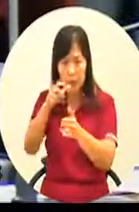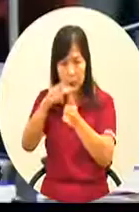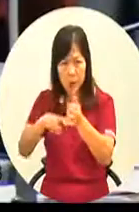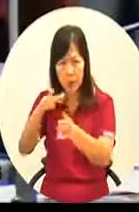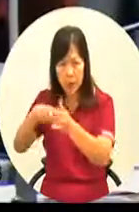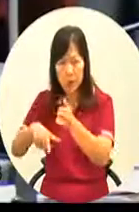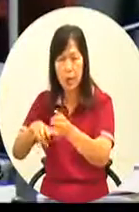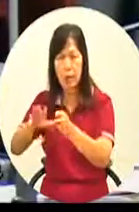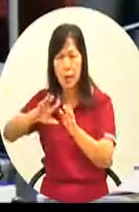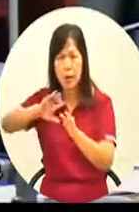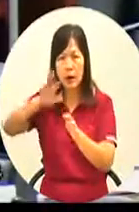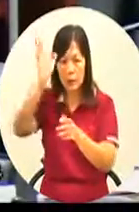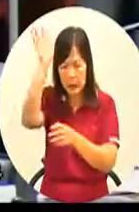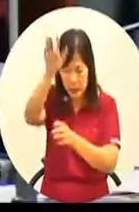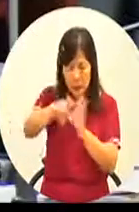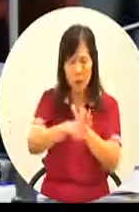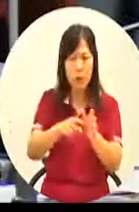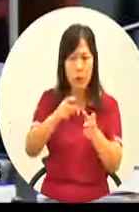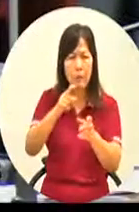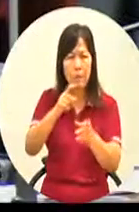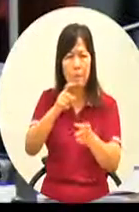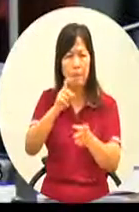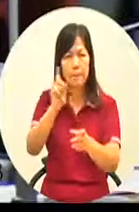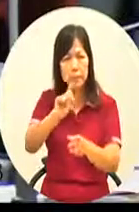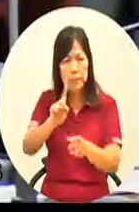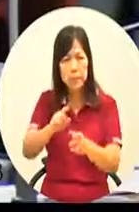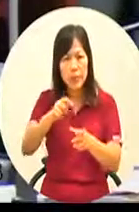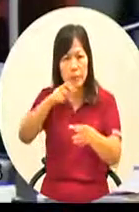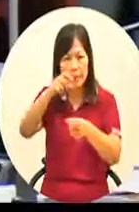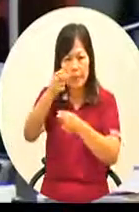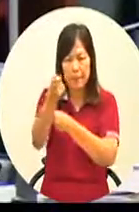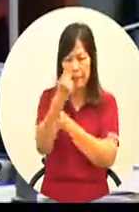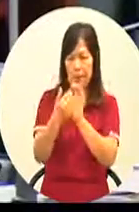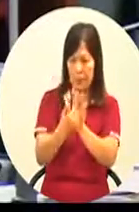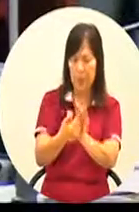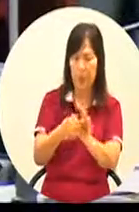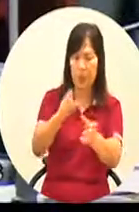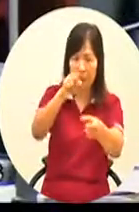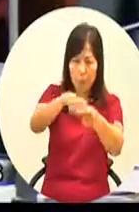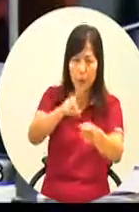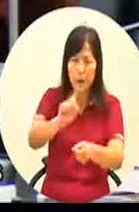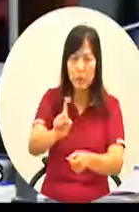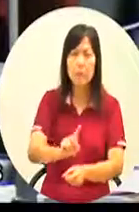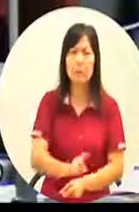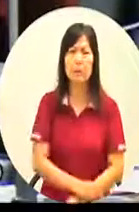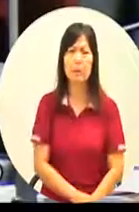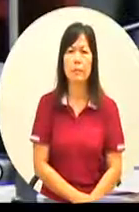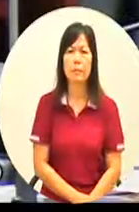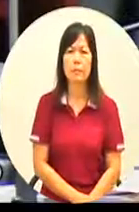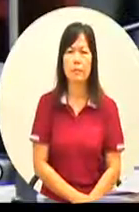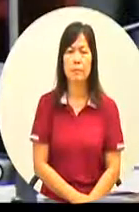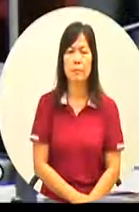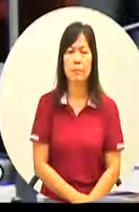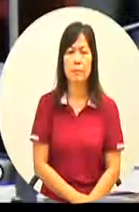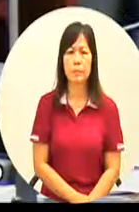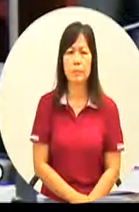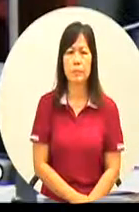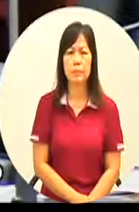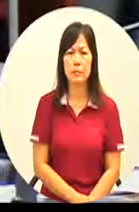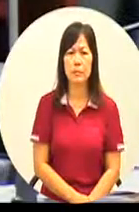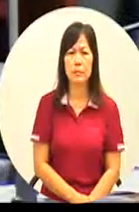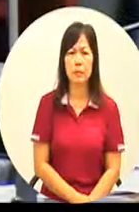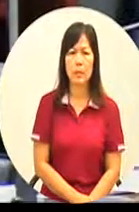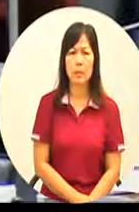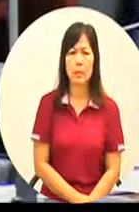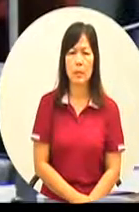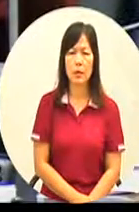啊，然后未来要怎么样来吼，我们加强防范的作为，吼，加来加强啊来做，会当讲